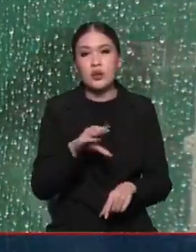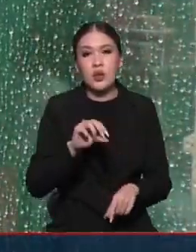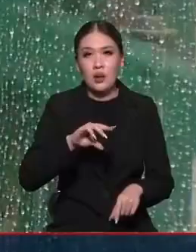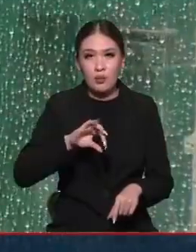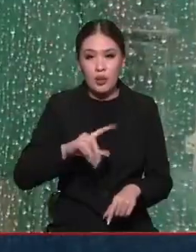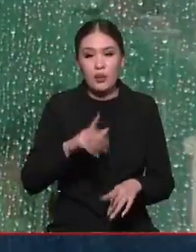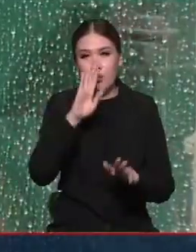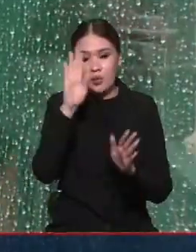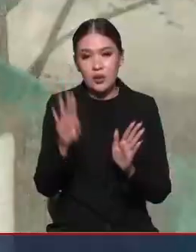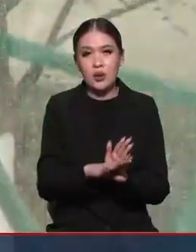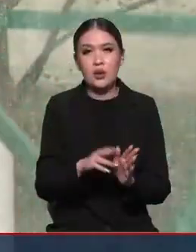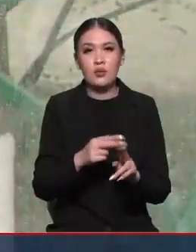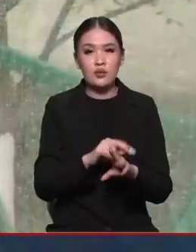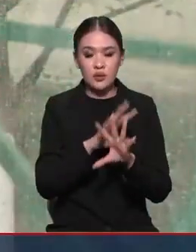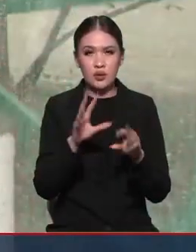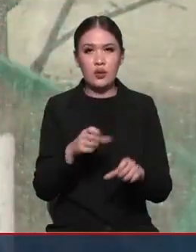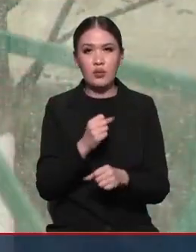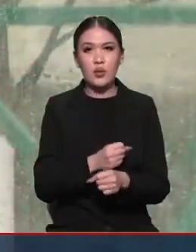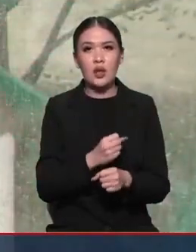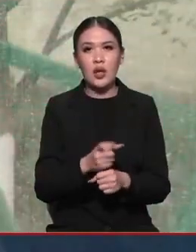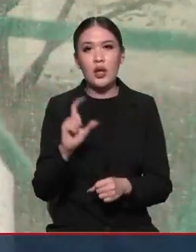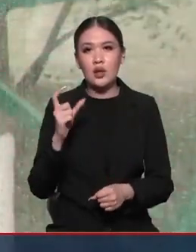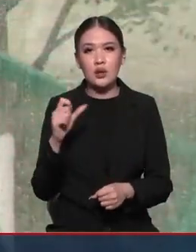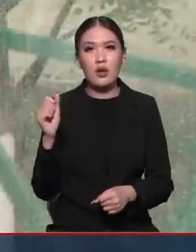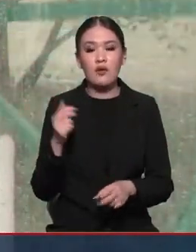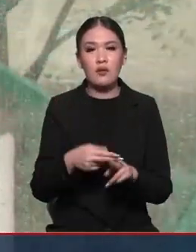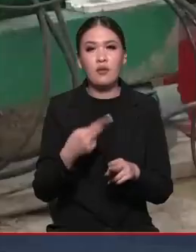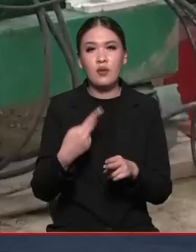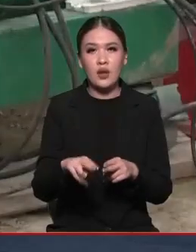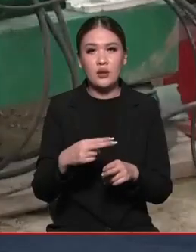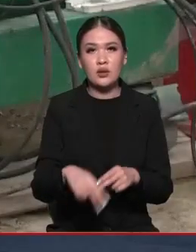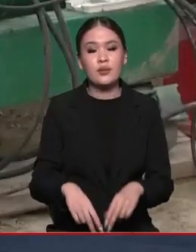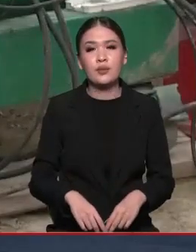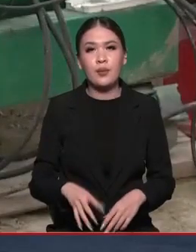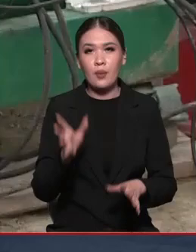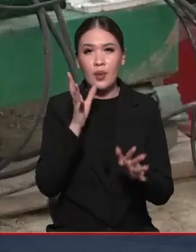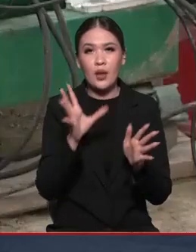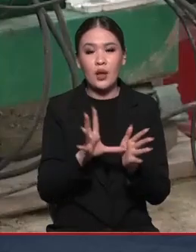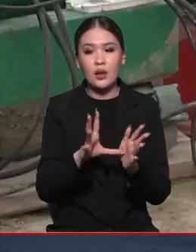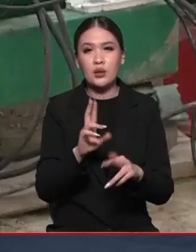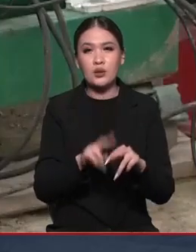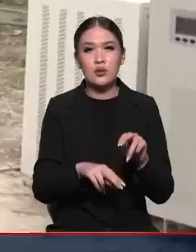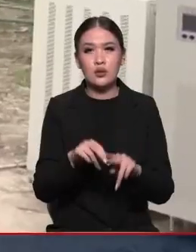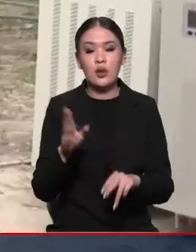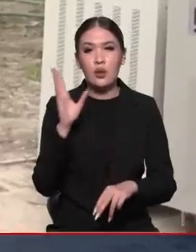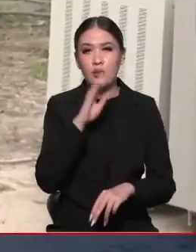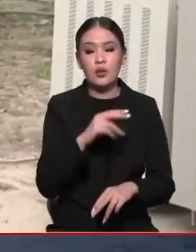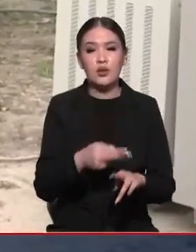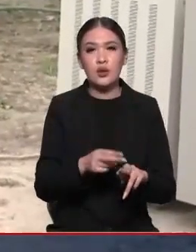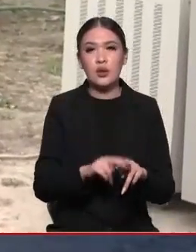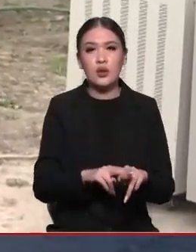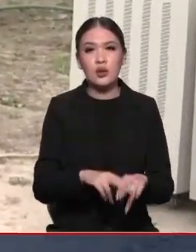в подвале, и все перерабатывается. Нету экологически вредных компонентов составляющих. Энергоконструкция способна выдавать напряжение